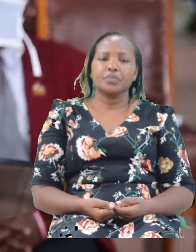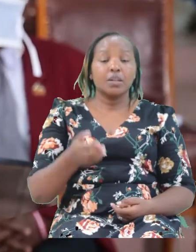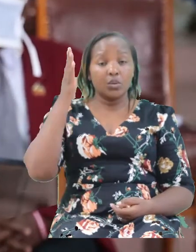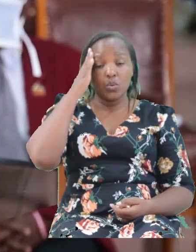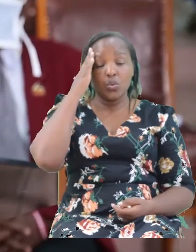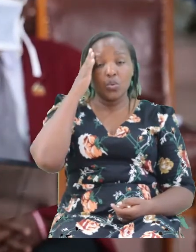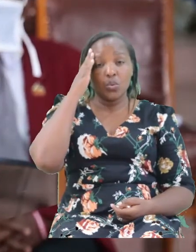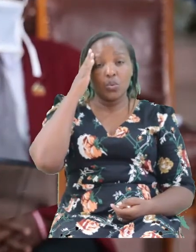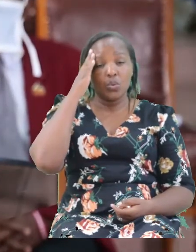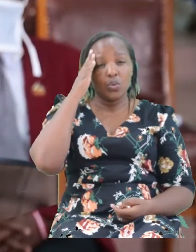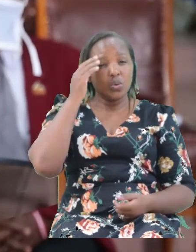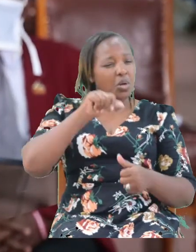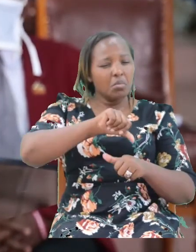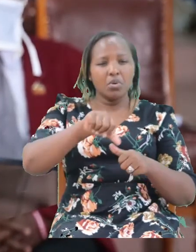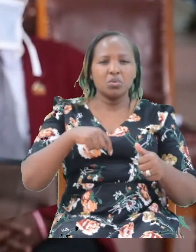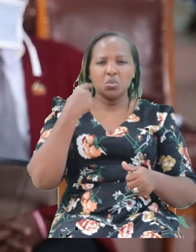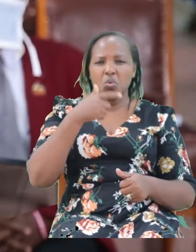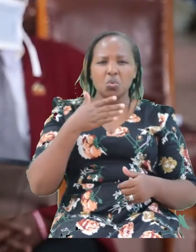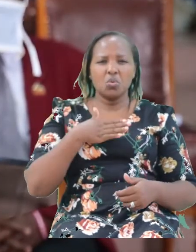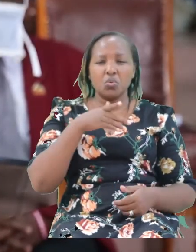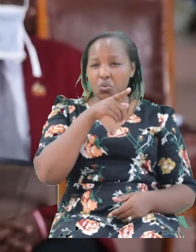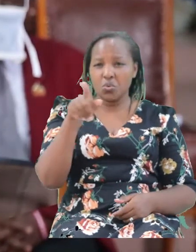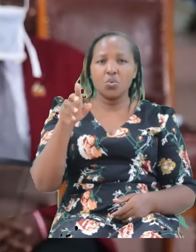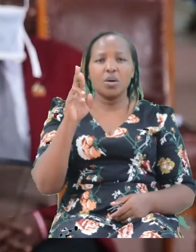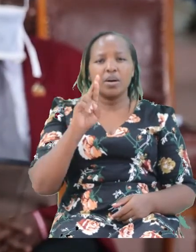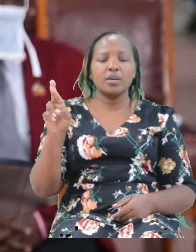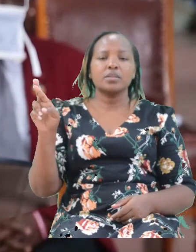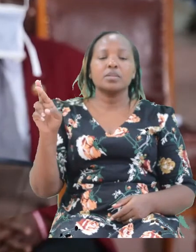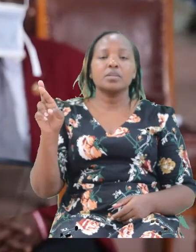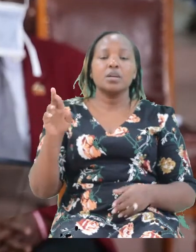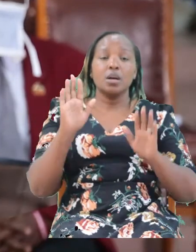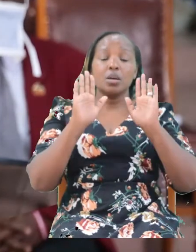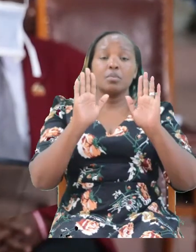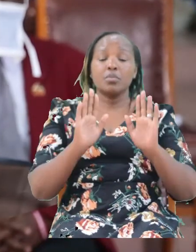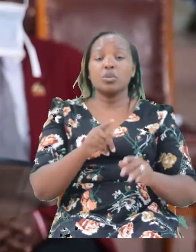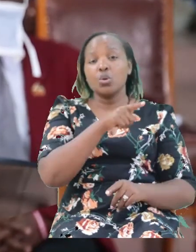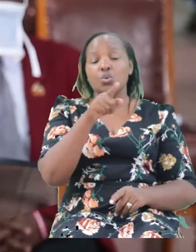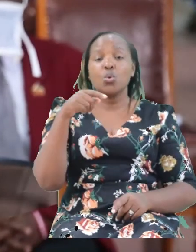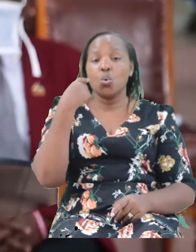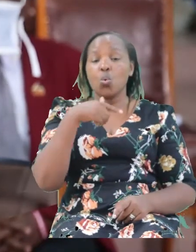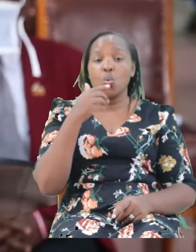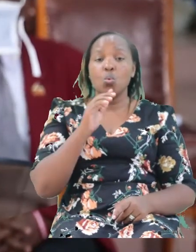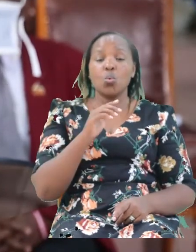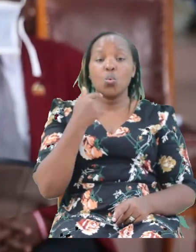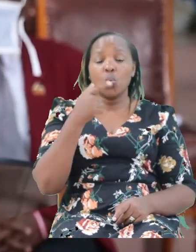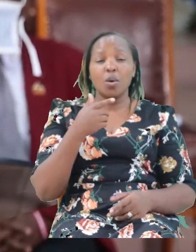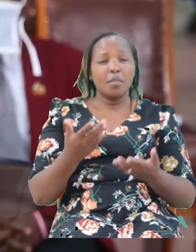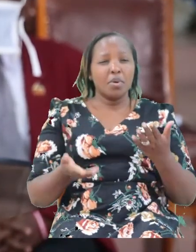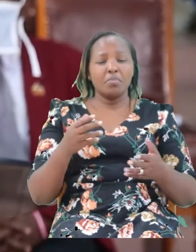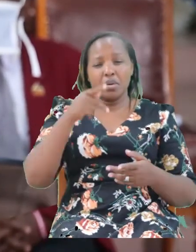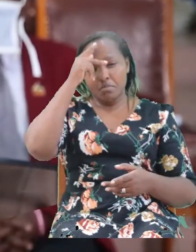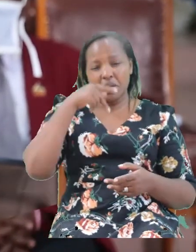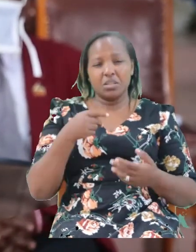Alijua hakujalishi wewe ni nani, kunajalisha zaidi wewe ni wa nani. Unaweza kosa mzazi, unaweza